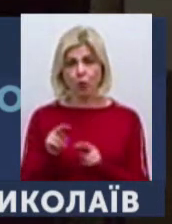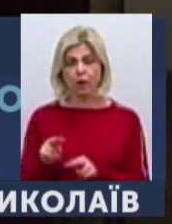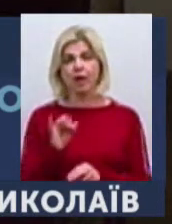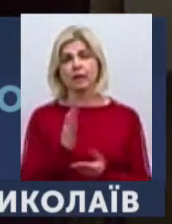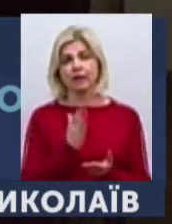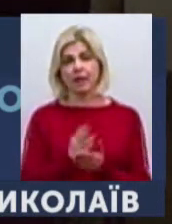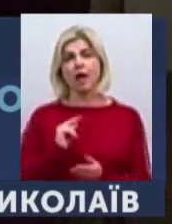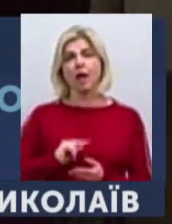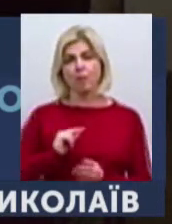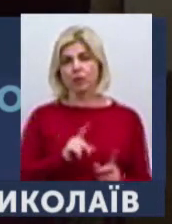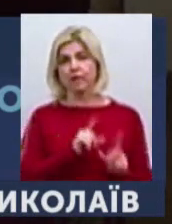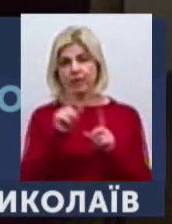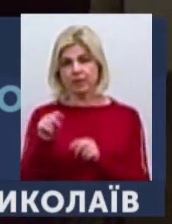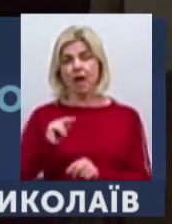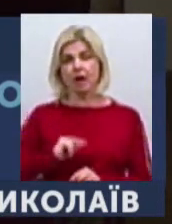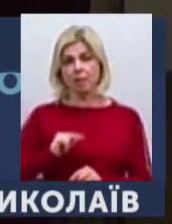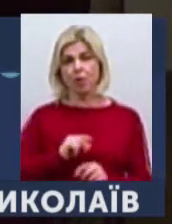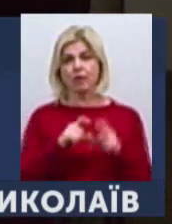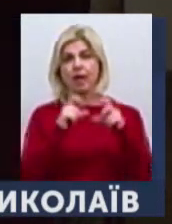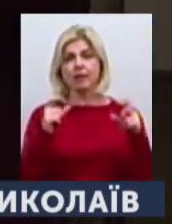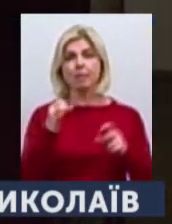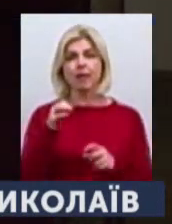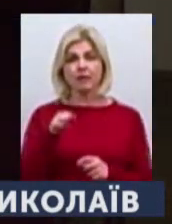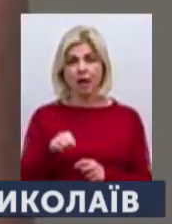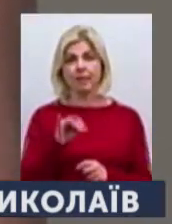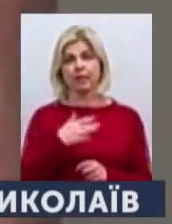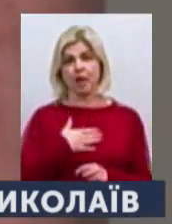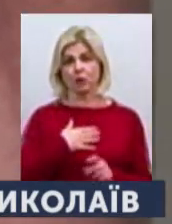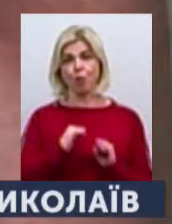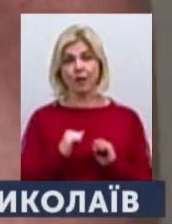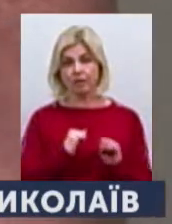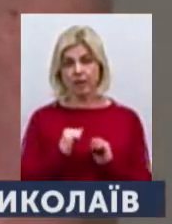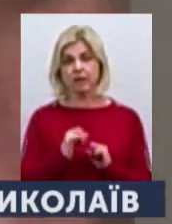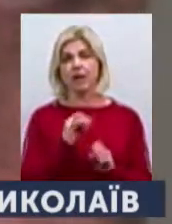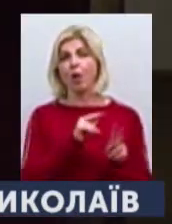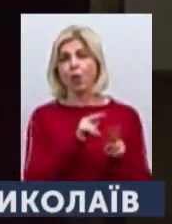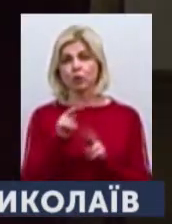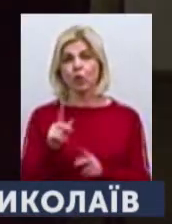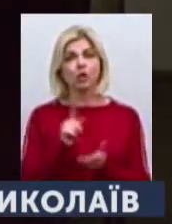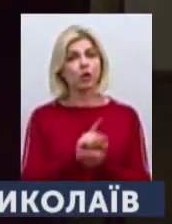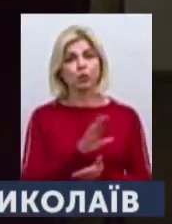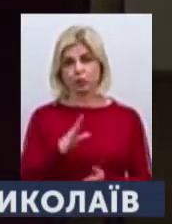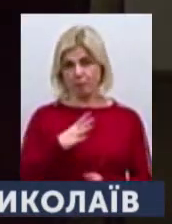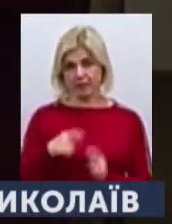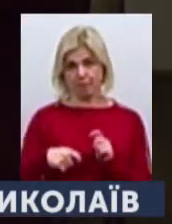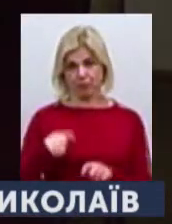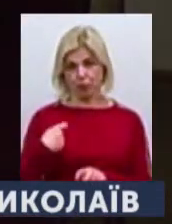працівники департаменту, і нашого управління. Ми контролюємо. Не повинно воно бути збитковим, тому що